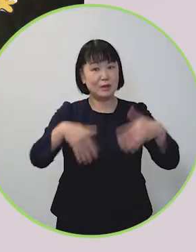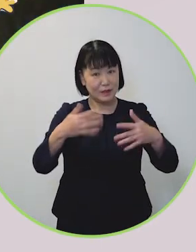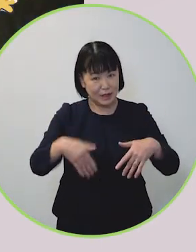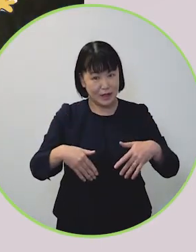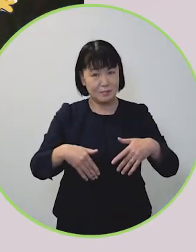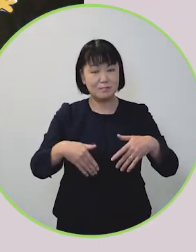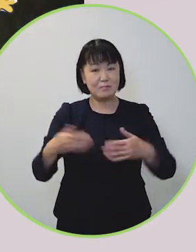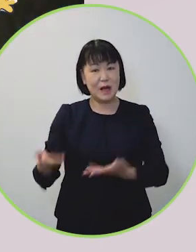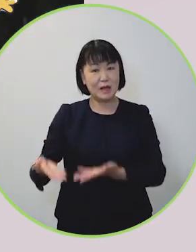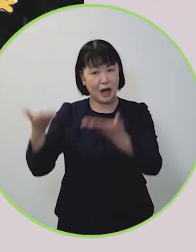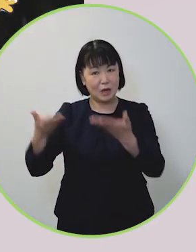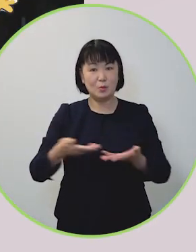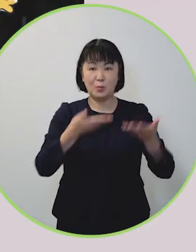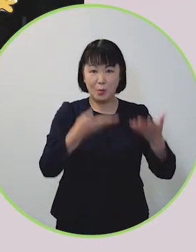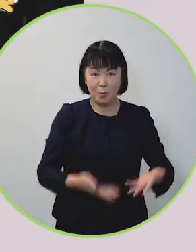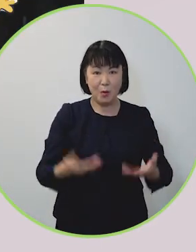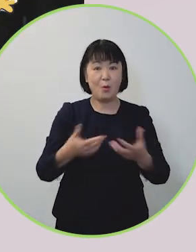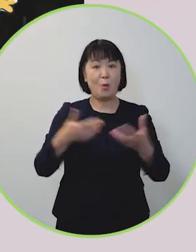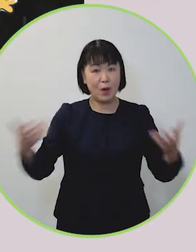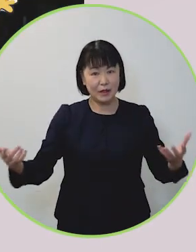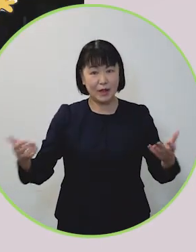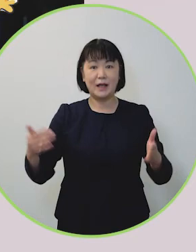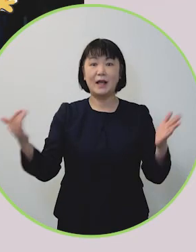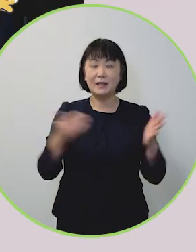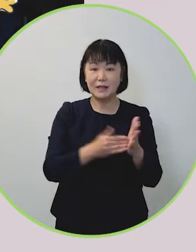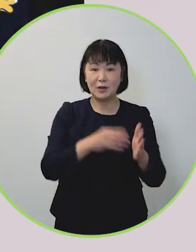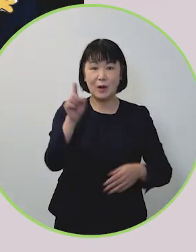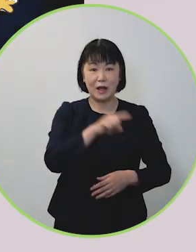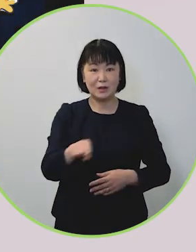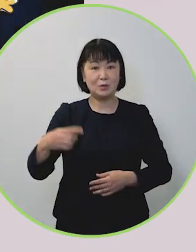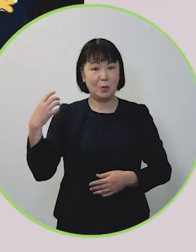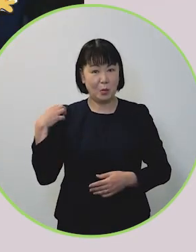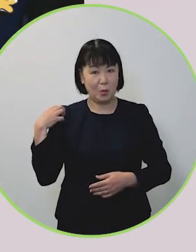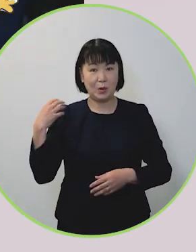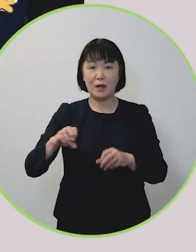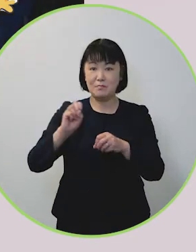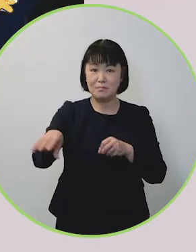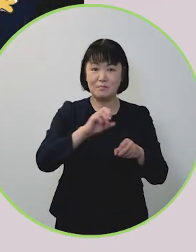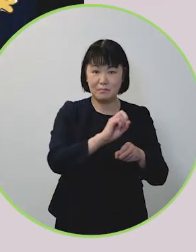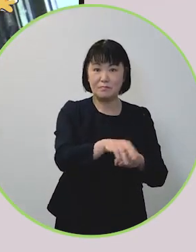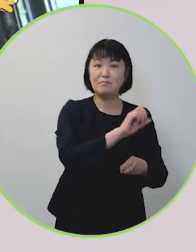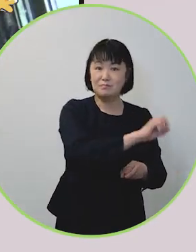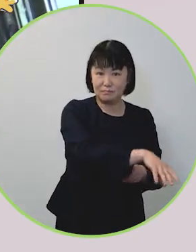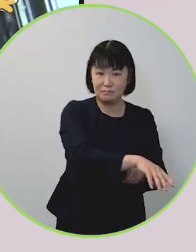て最後は人の手で分けているの